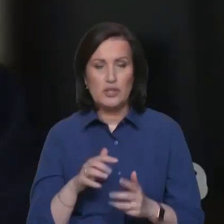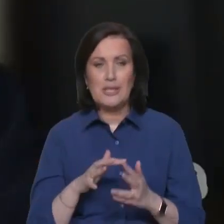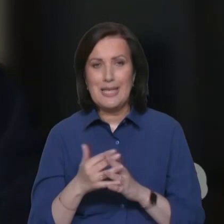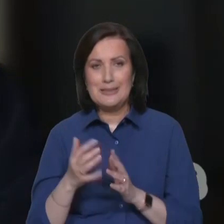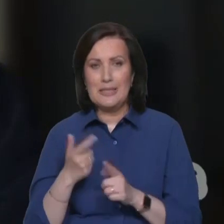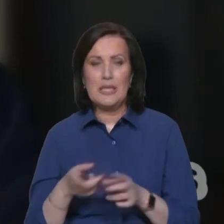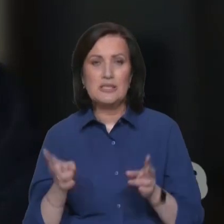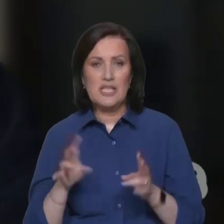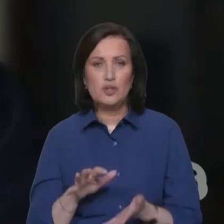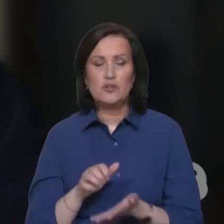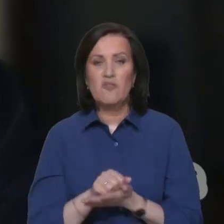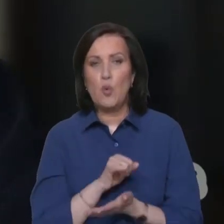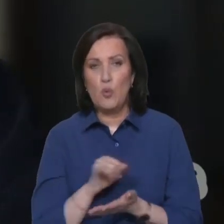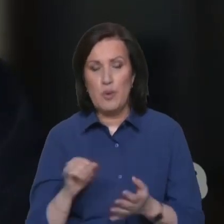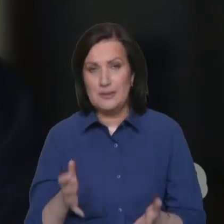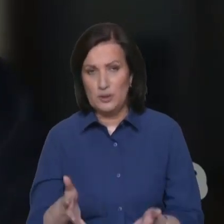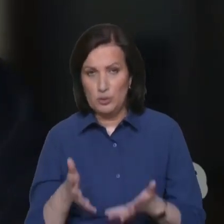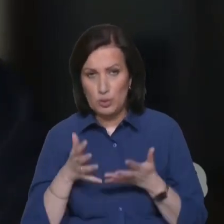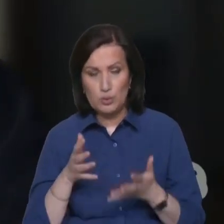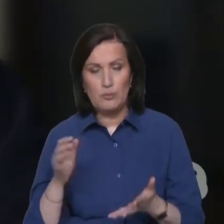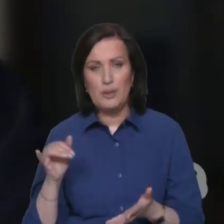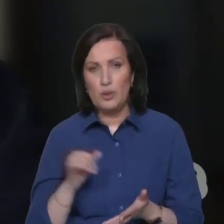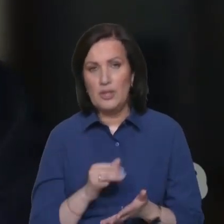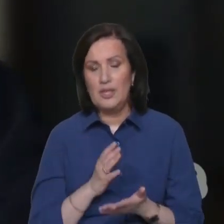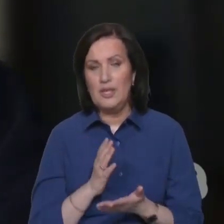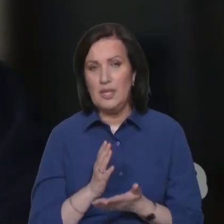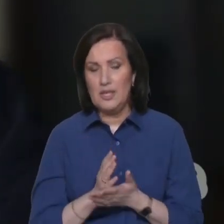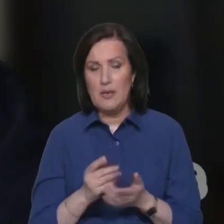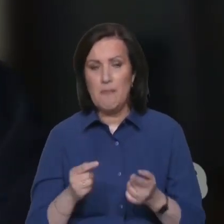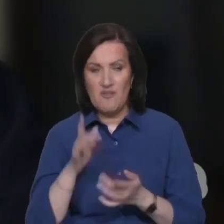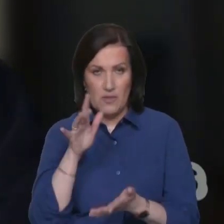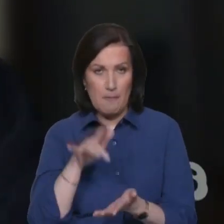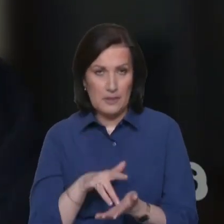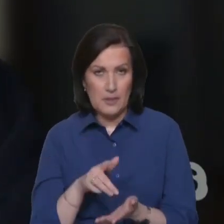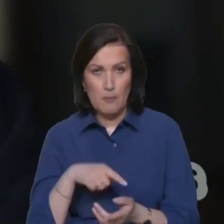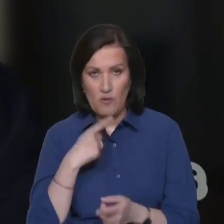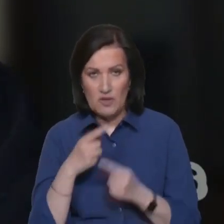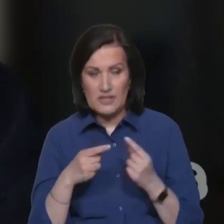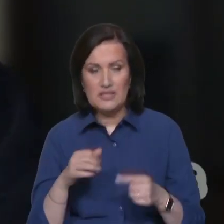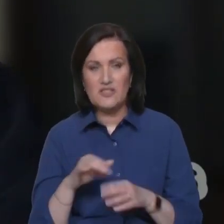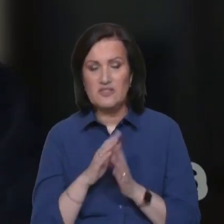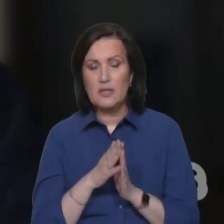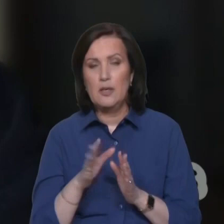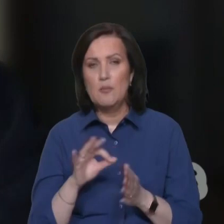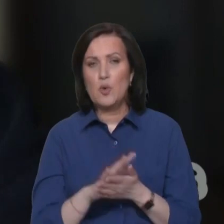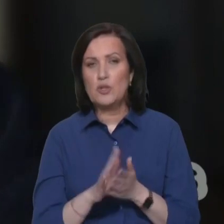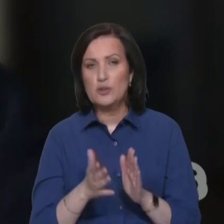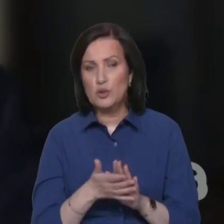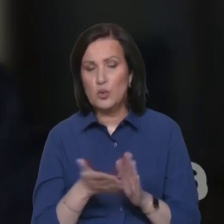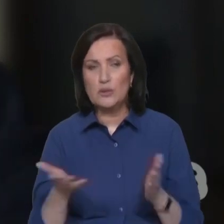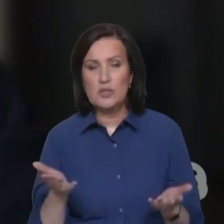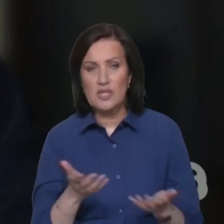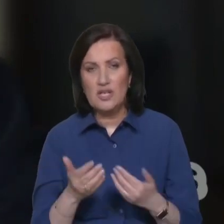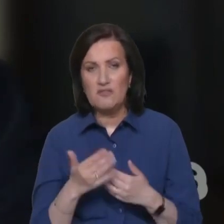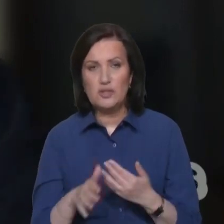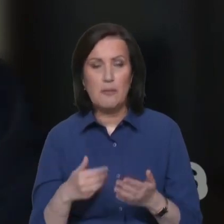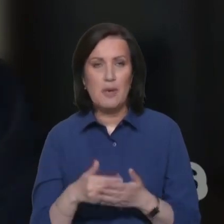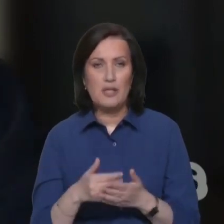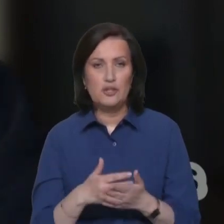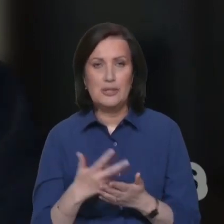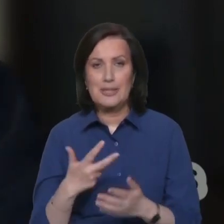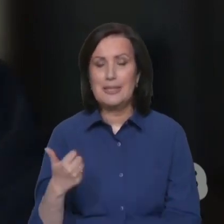населення, яке залишилось в окупації, зрозуміло, і є в них певна мета. Тобто мова йдеться взагалі про ситуацію, яка вже